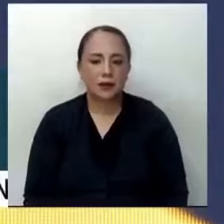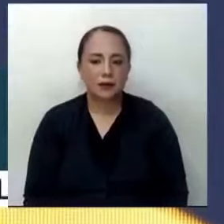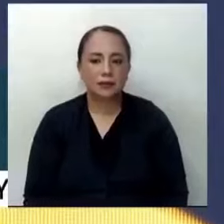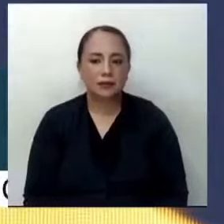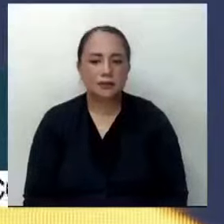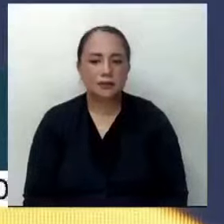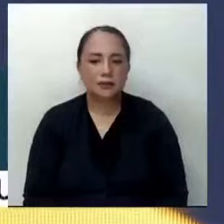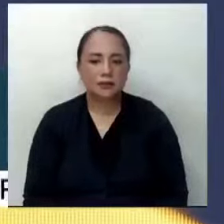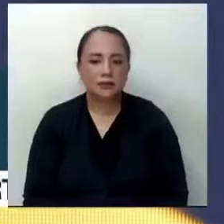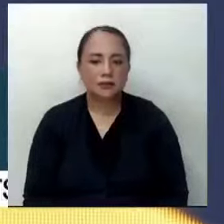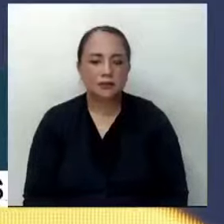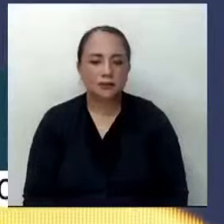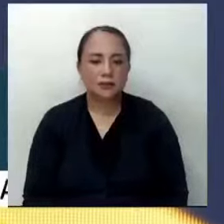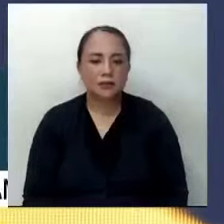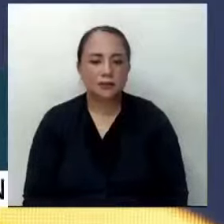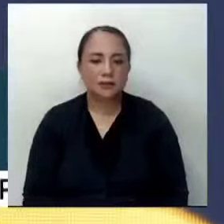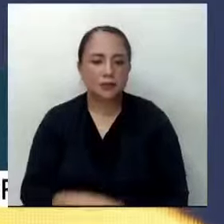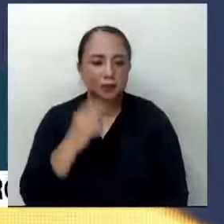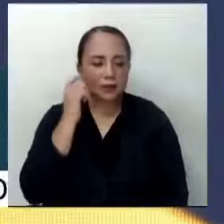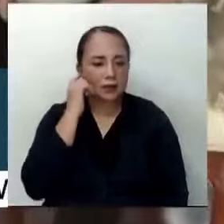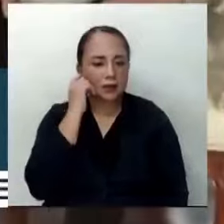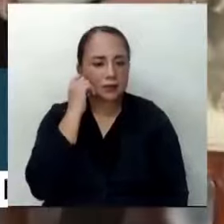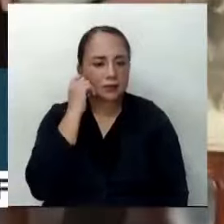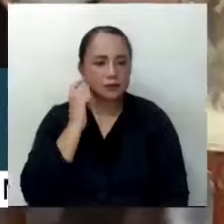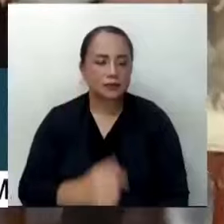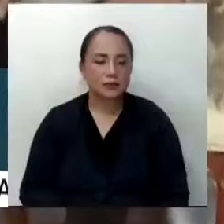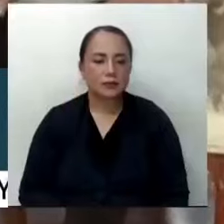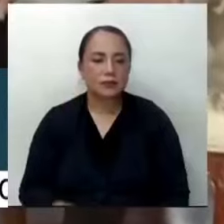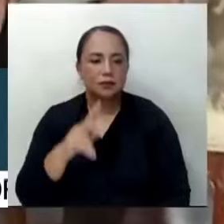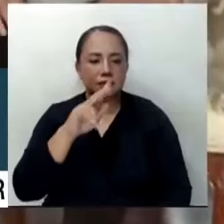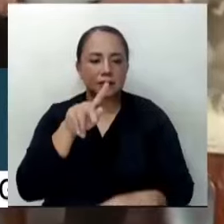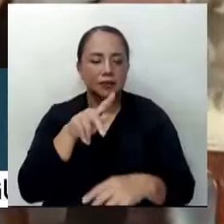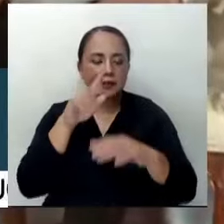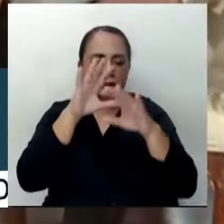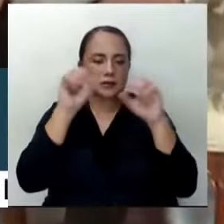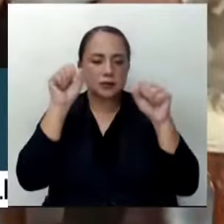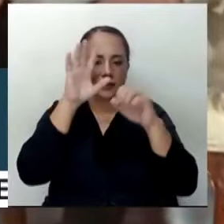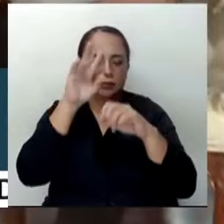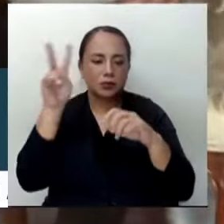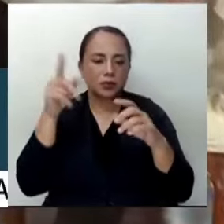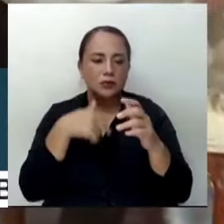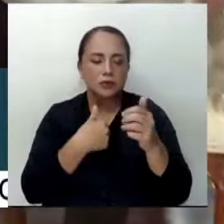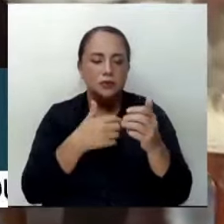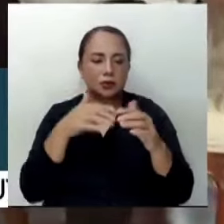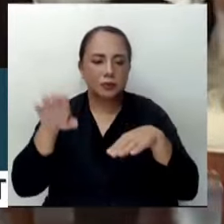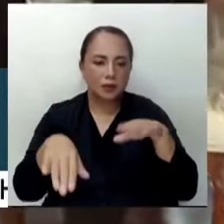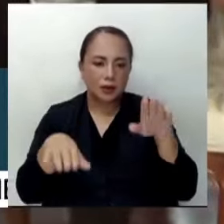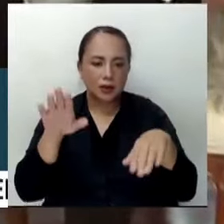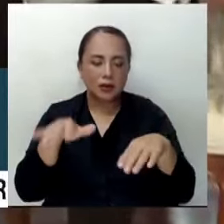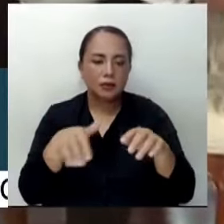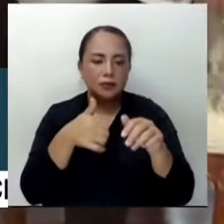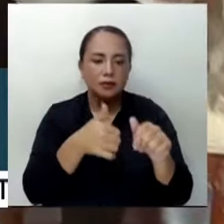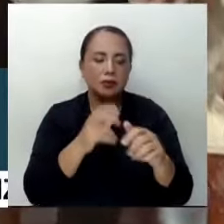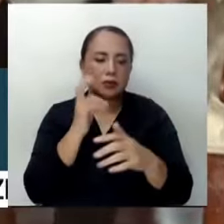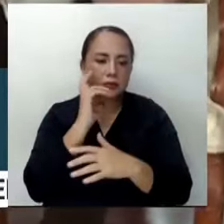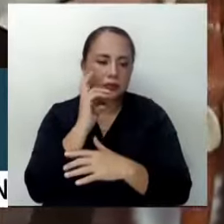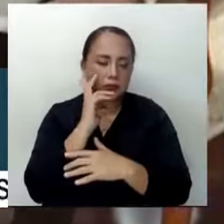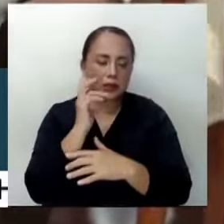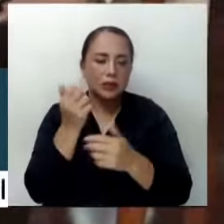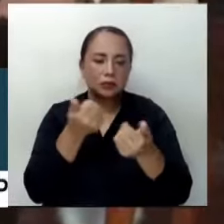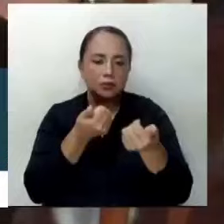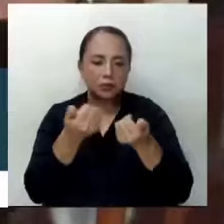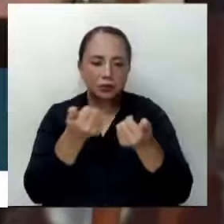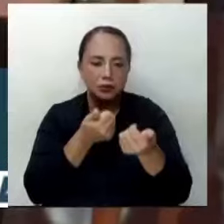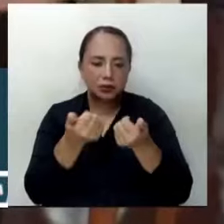Romualdez also says the foreign policy of President Marcos is on the right path as it strikes a balance following the Duterte administration's pivot to